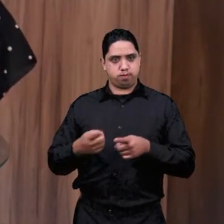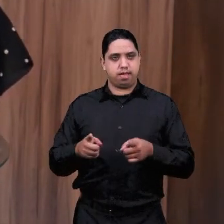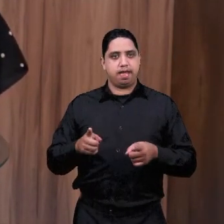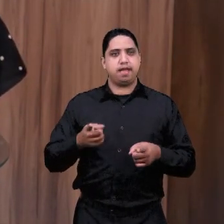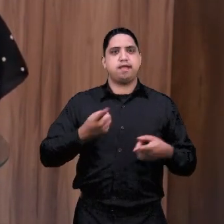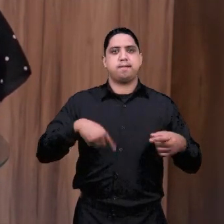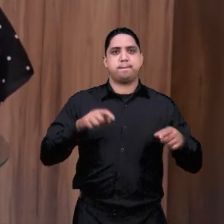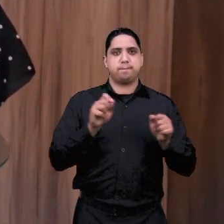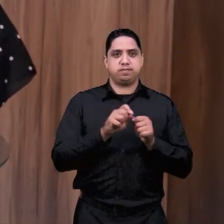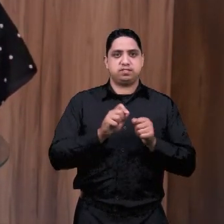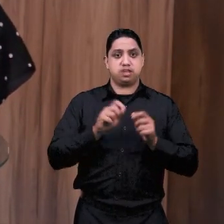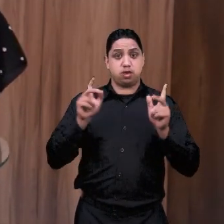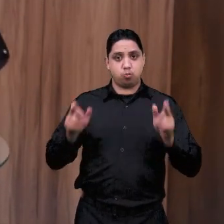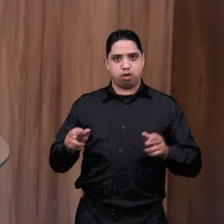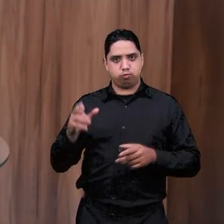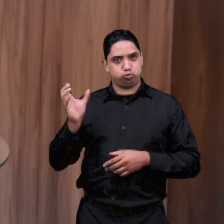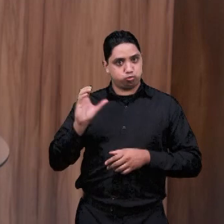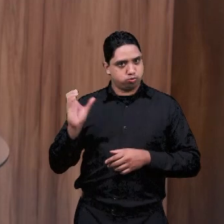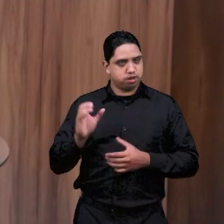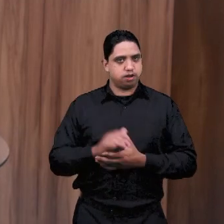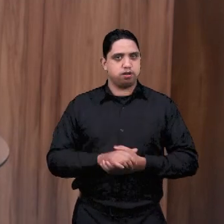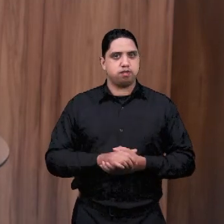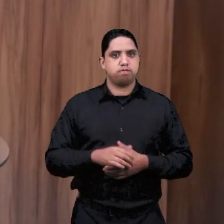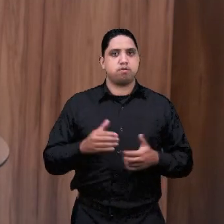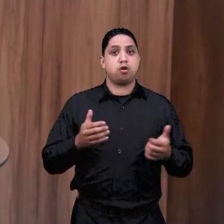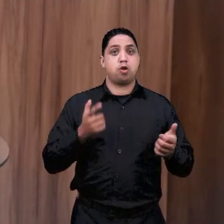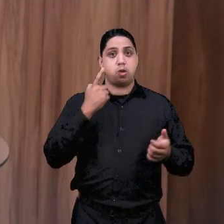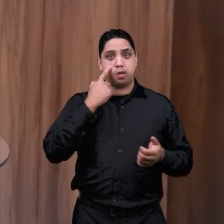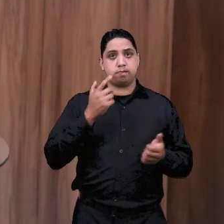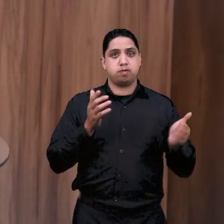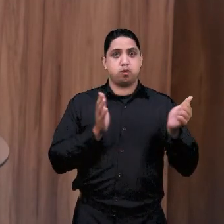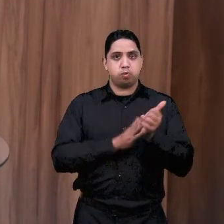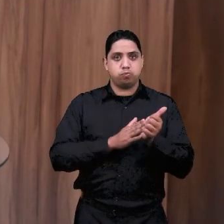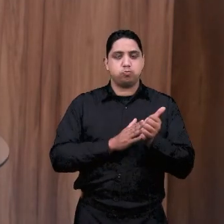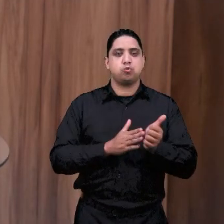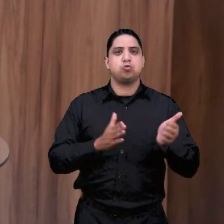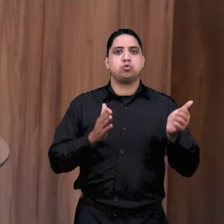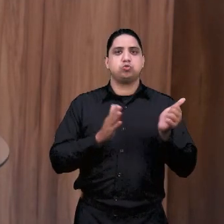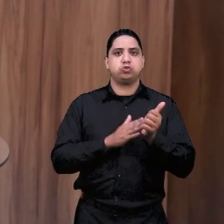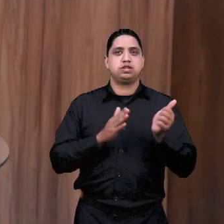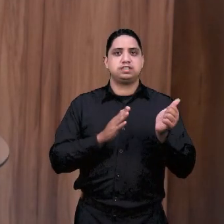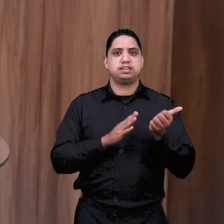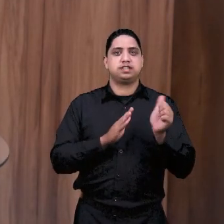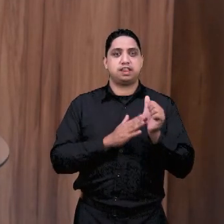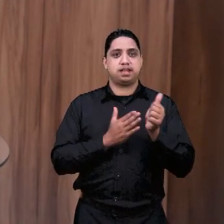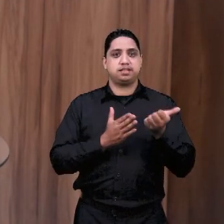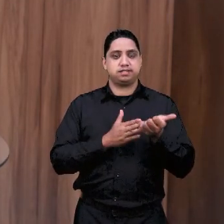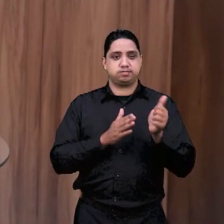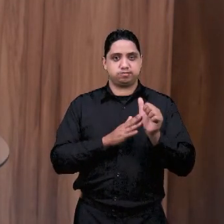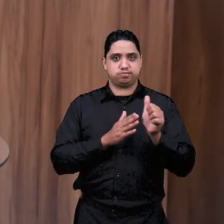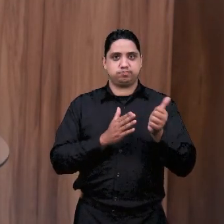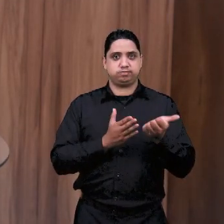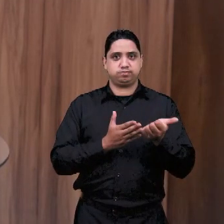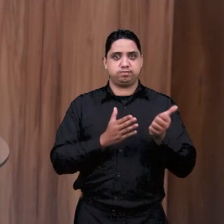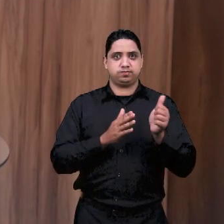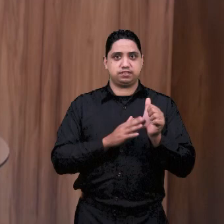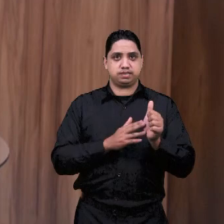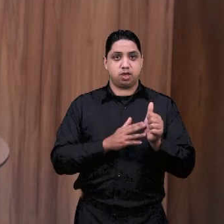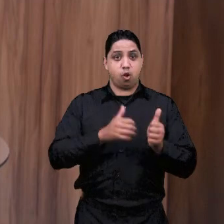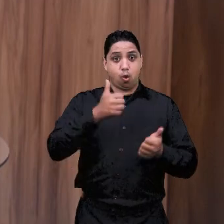du choucalho. C'est de cette manière. Desta forma. Um e dois e três e quatro